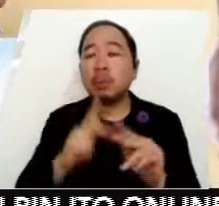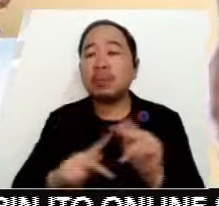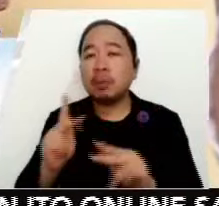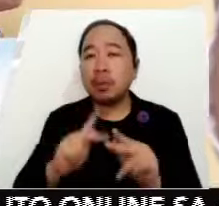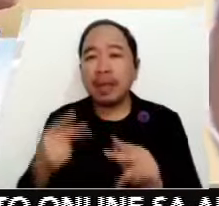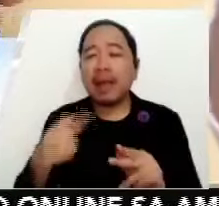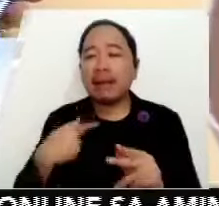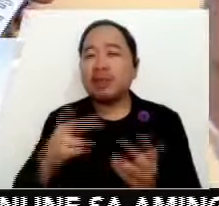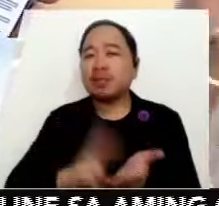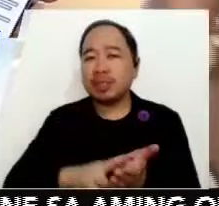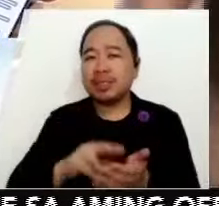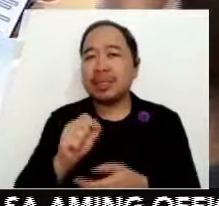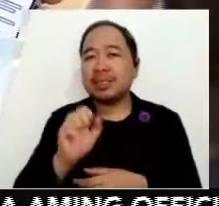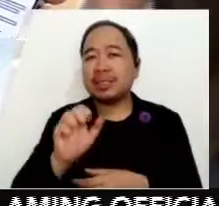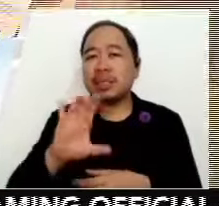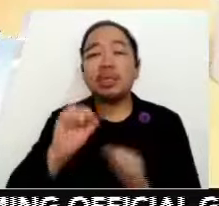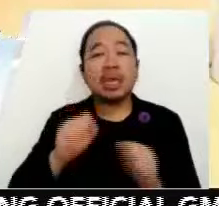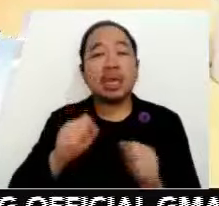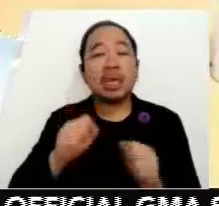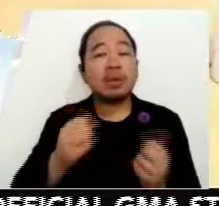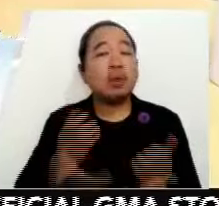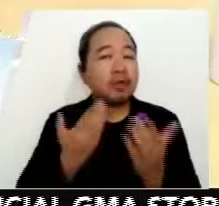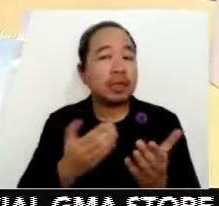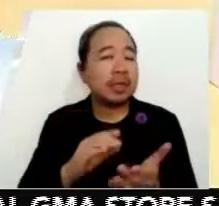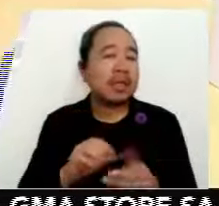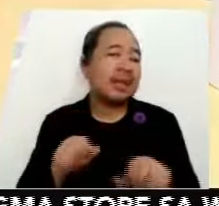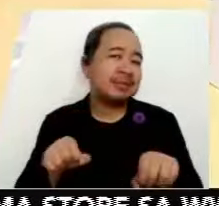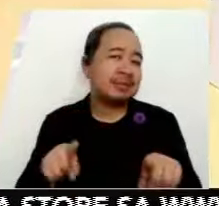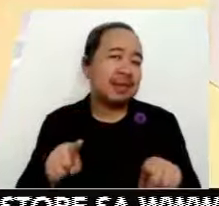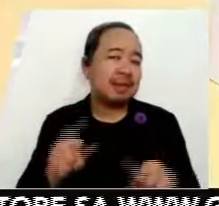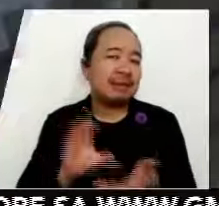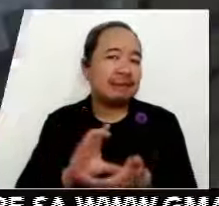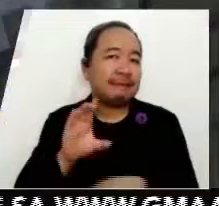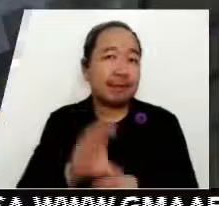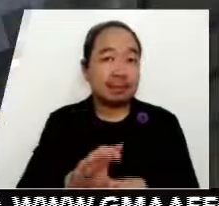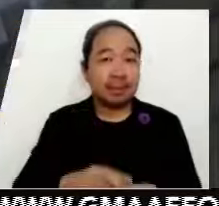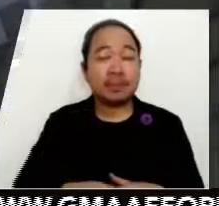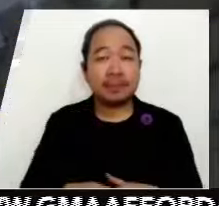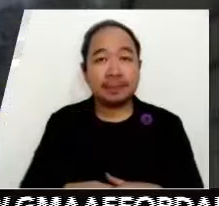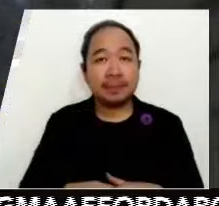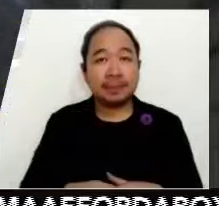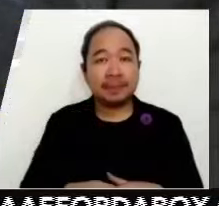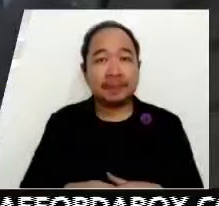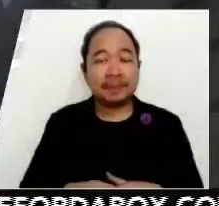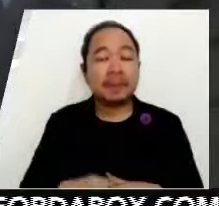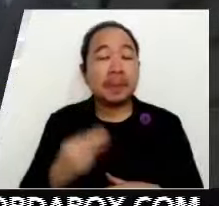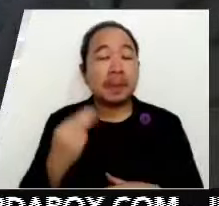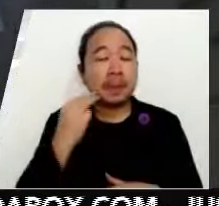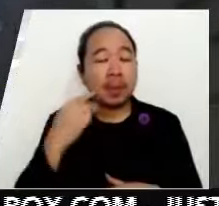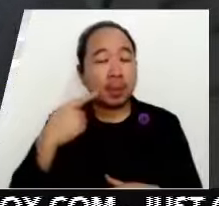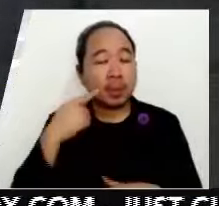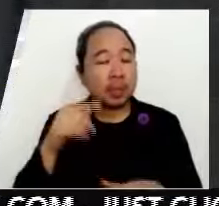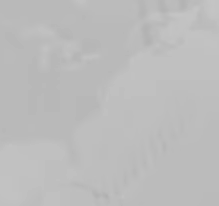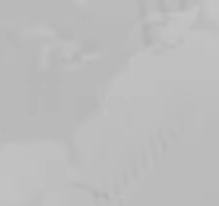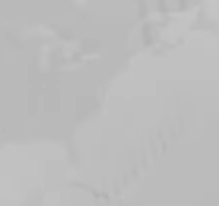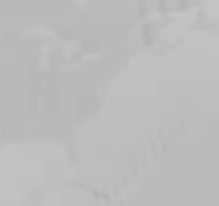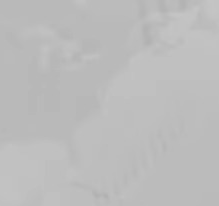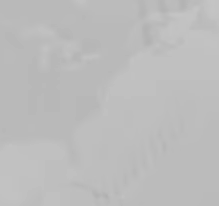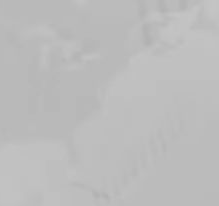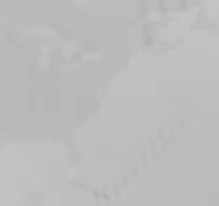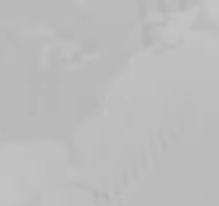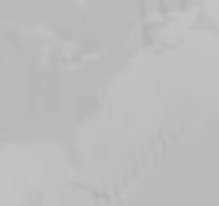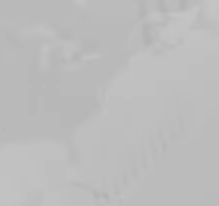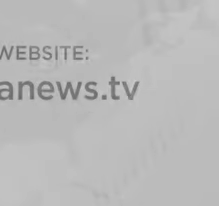maaaring mag-alok at magbenta ng investments. Para sa GMA Integrated News, Maki Pulido, nakatutok 24 oras.